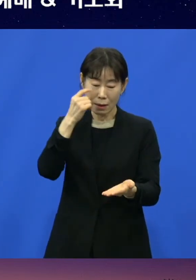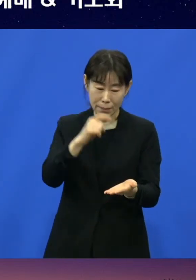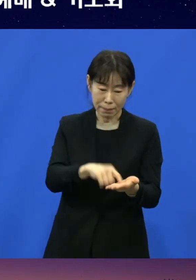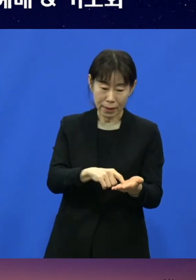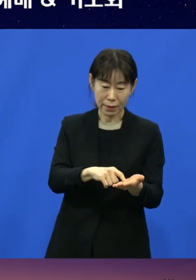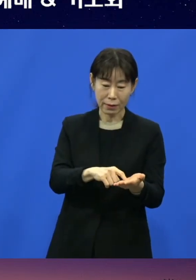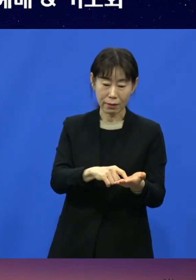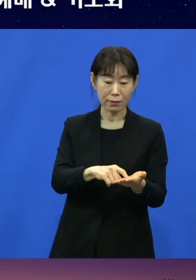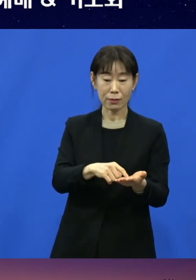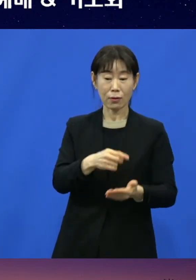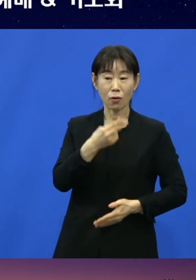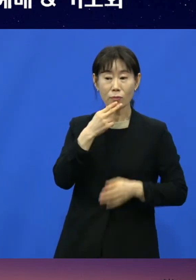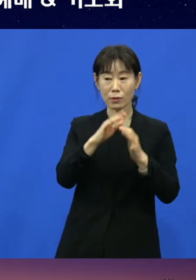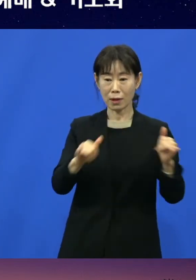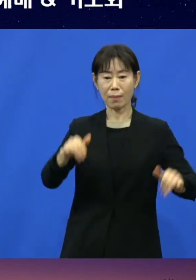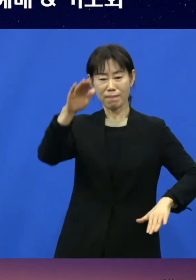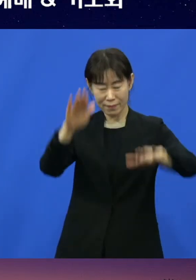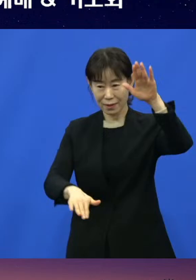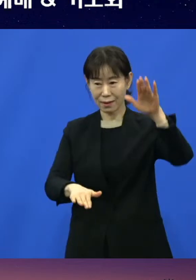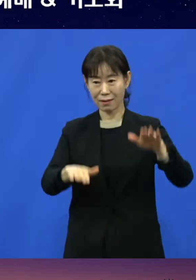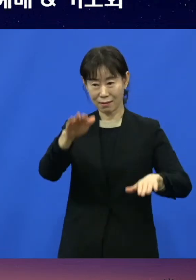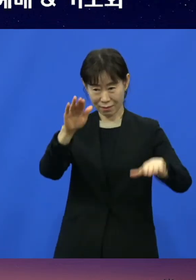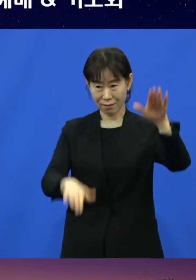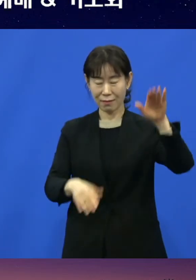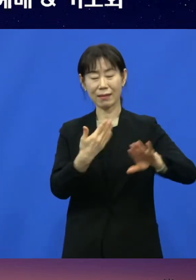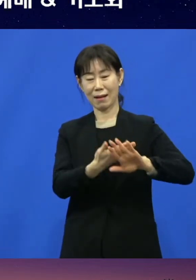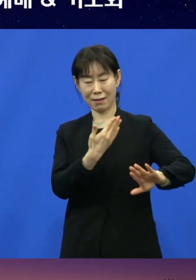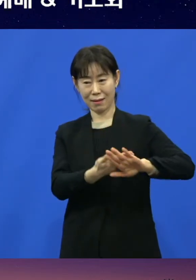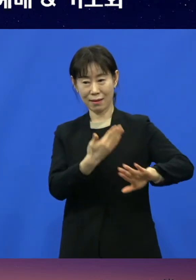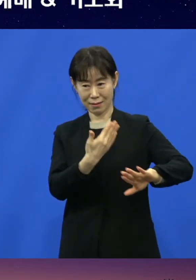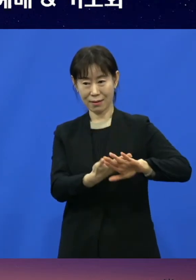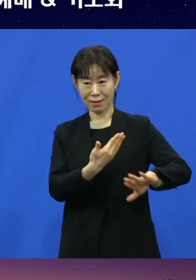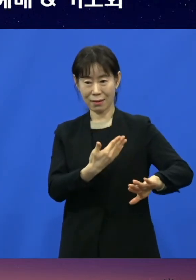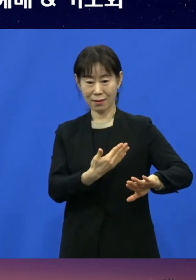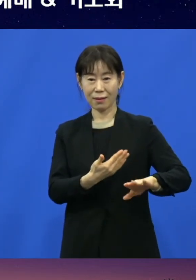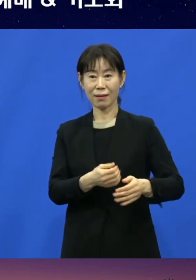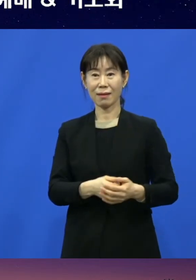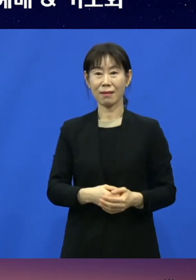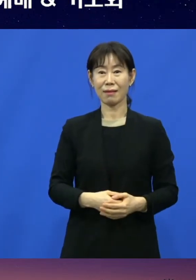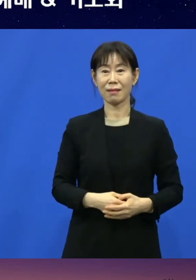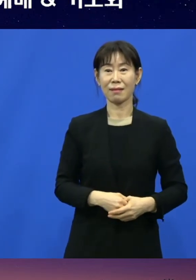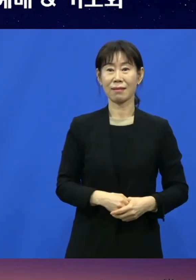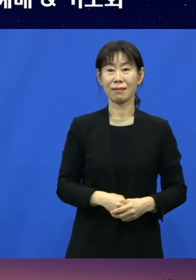않은 사람들의 주변의 사람들은 미쳤다는 거예요. 미쳤다.